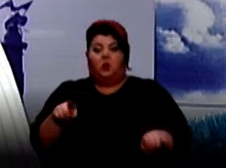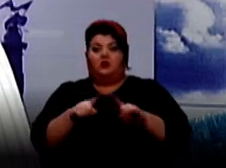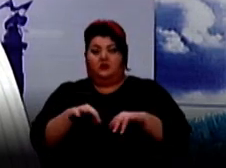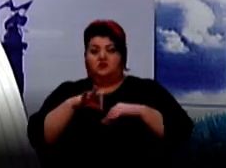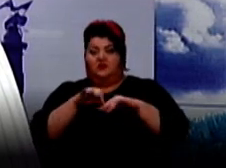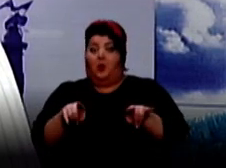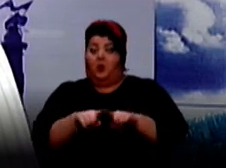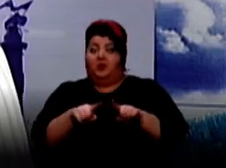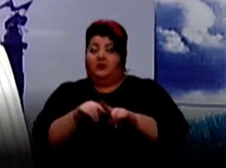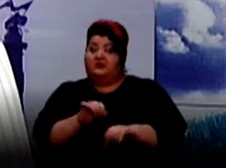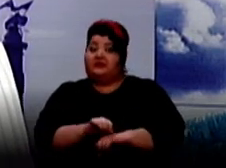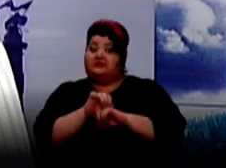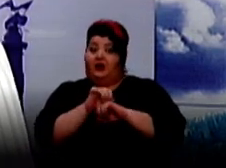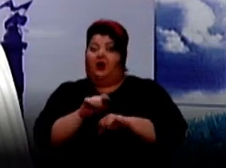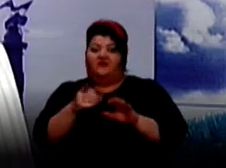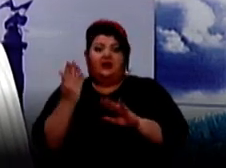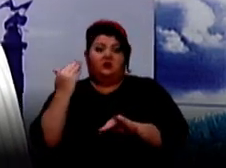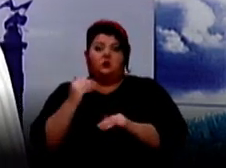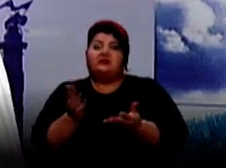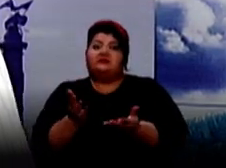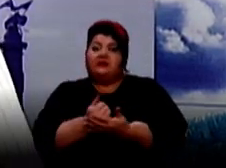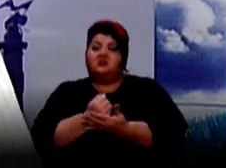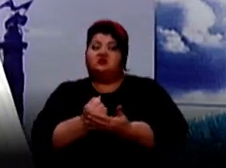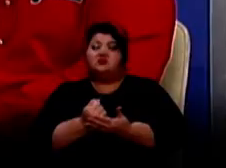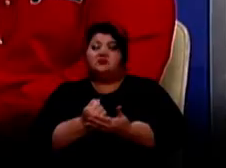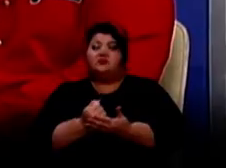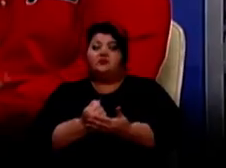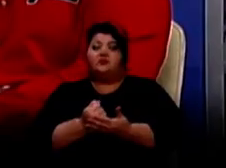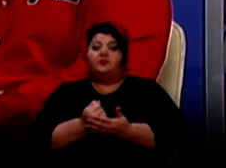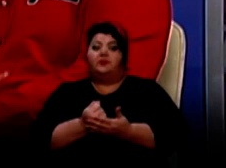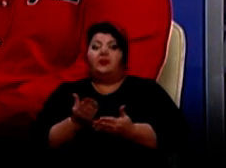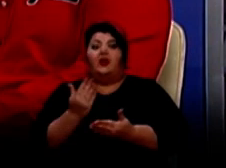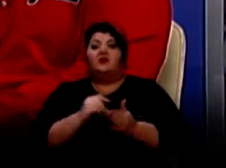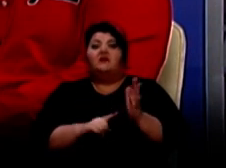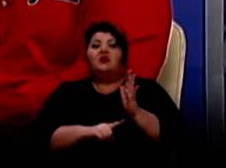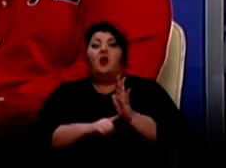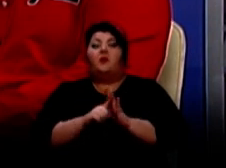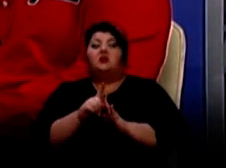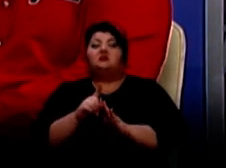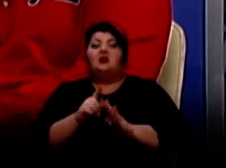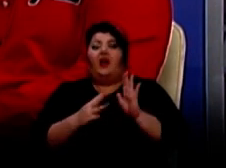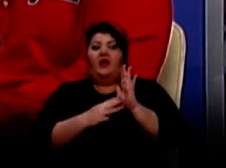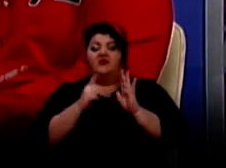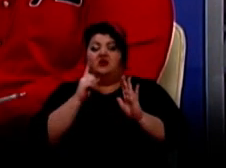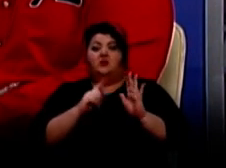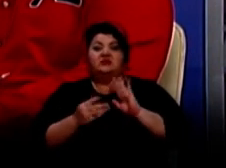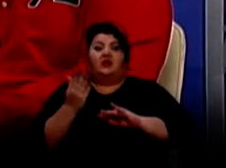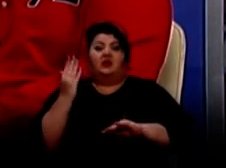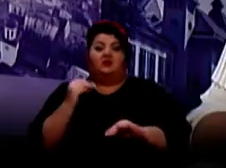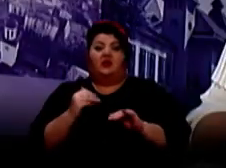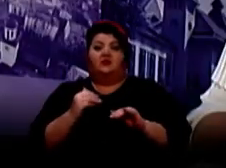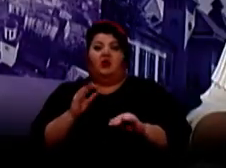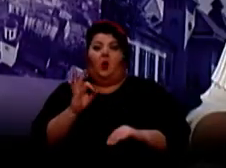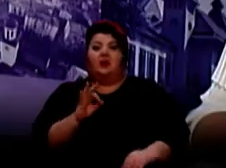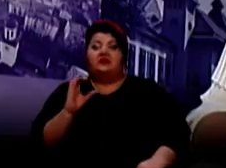страйк. Ви тоді знайшли… Давайте почнемо спочатку. 8 місяців тому назад Олександр Сергійович прийшов до